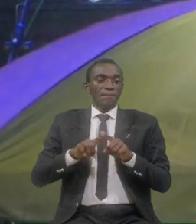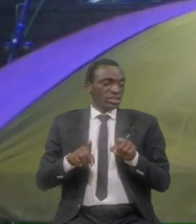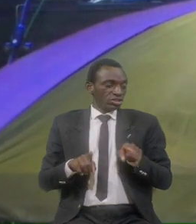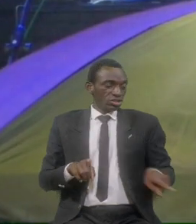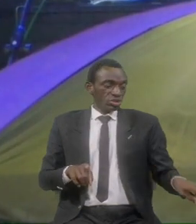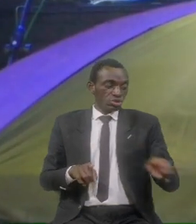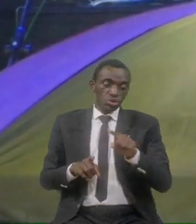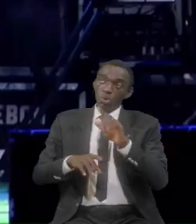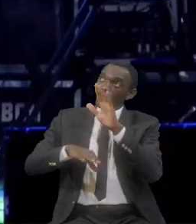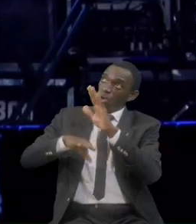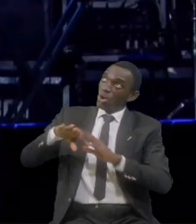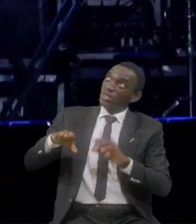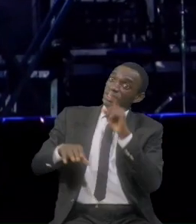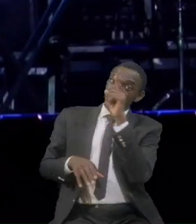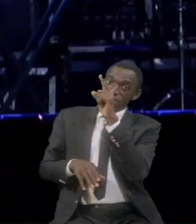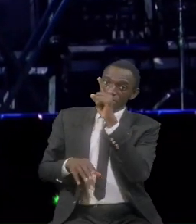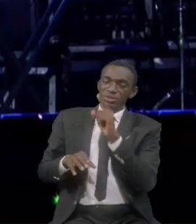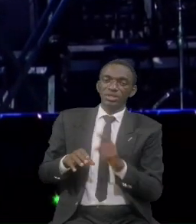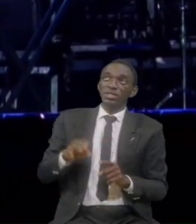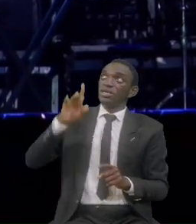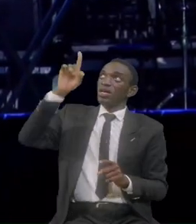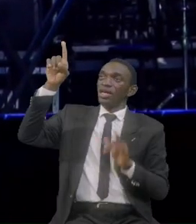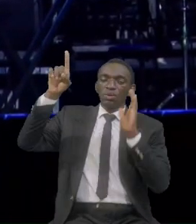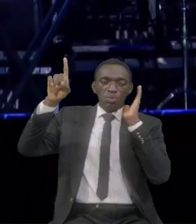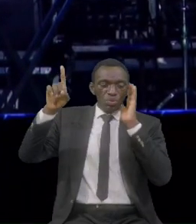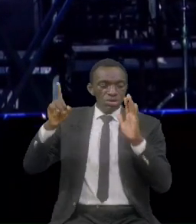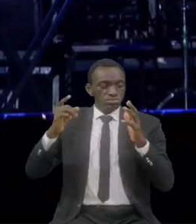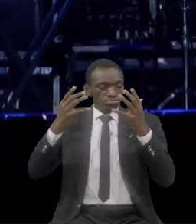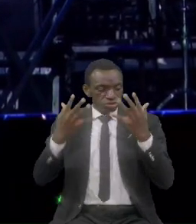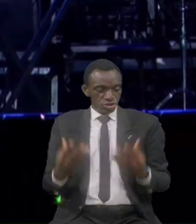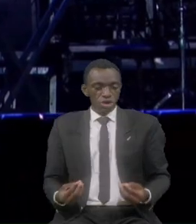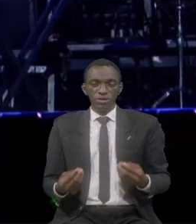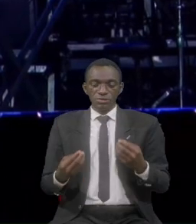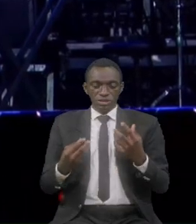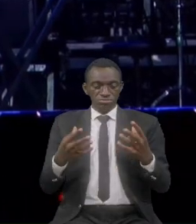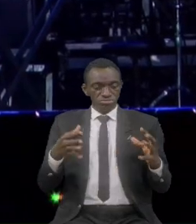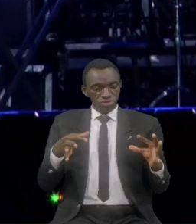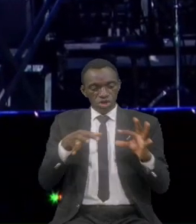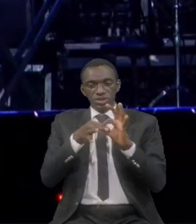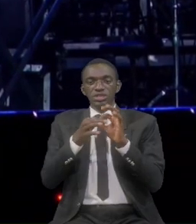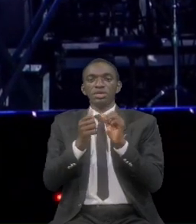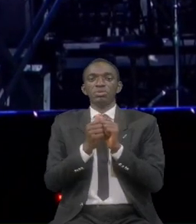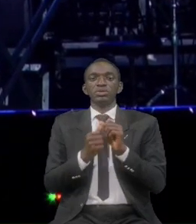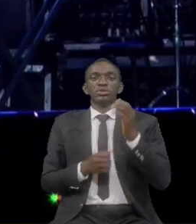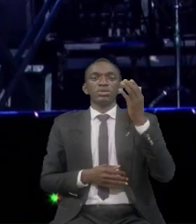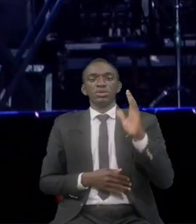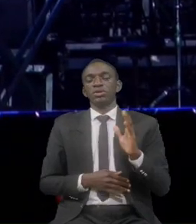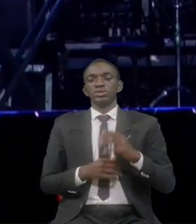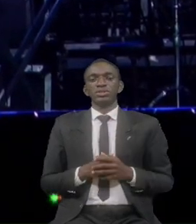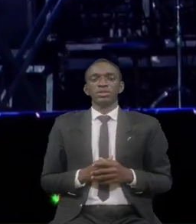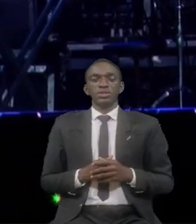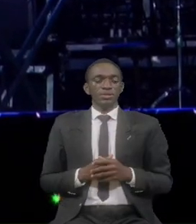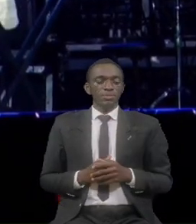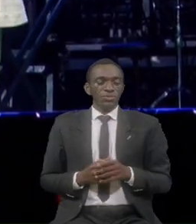we're reconciled unto God. We have the victory of salvation.